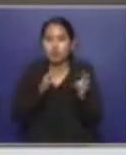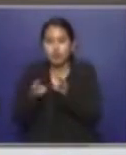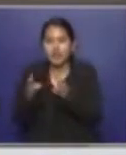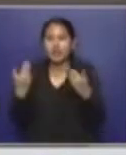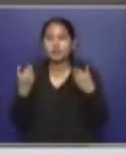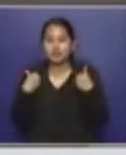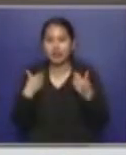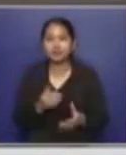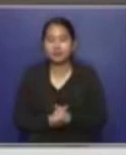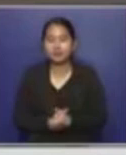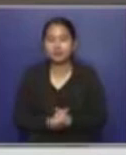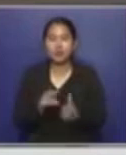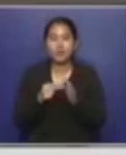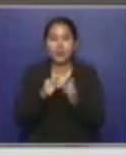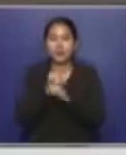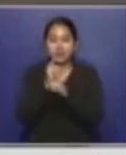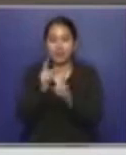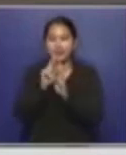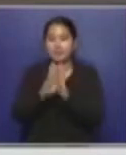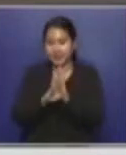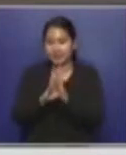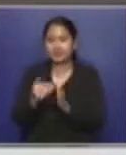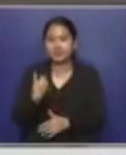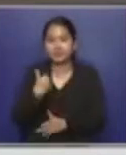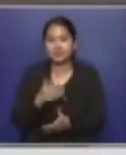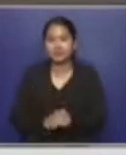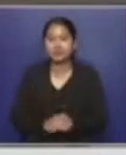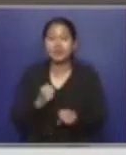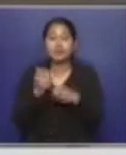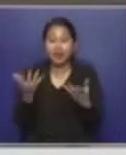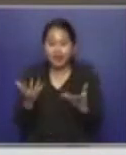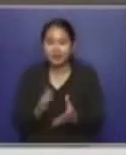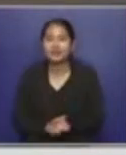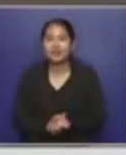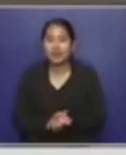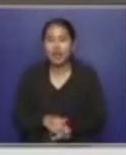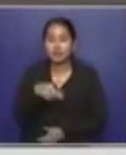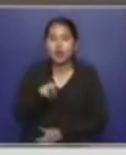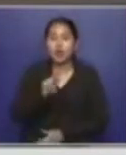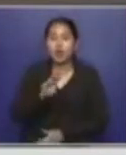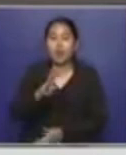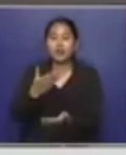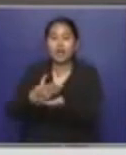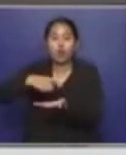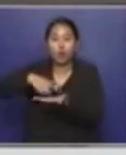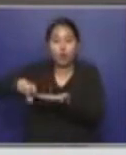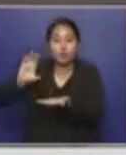ให้ใช้ตามระเบียบนะครับไม่ว่าจะเป็นการใช้พ.ร.บ.โอนงบประมาณเพิ่มเติ